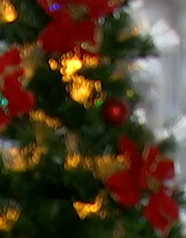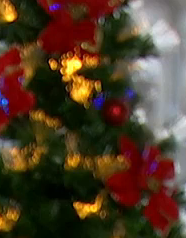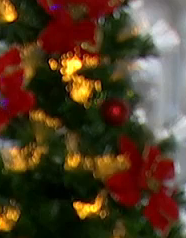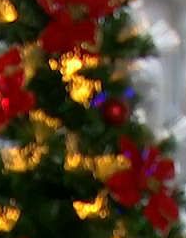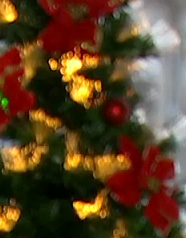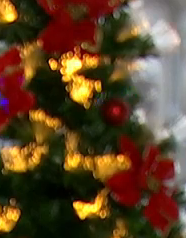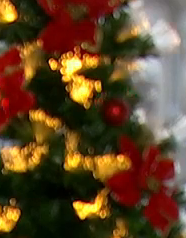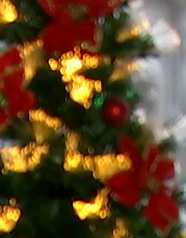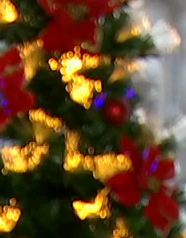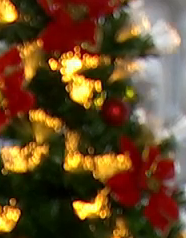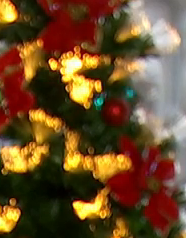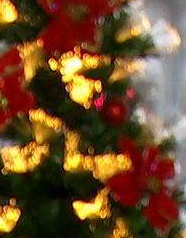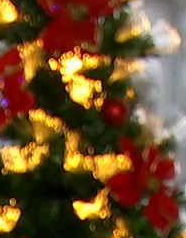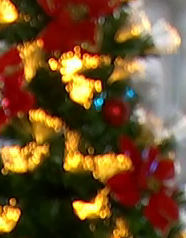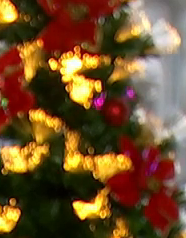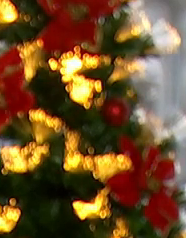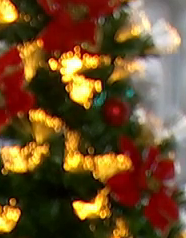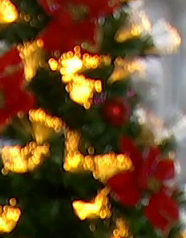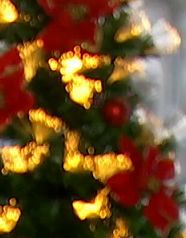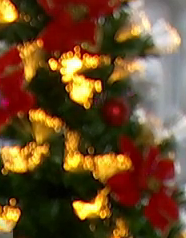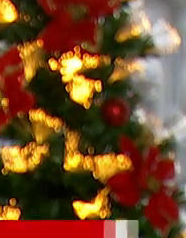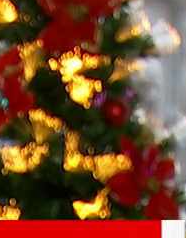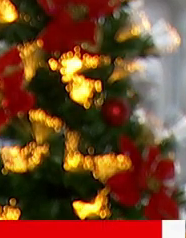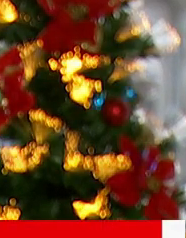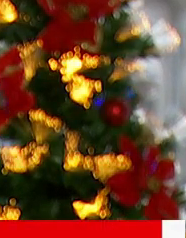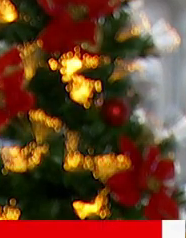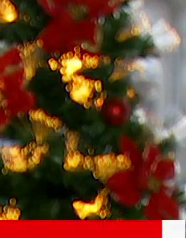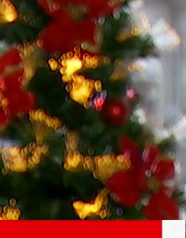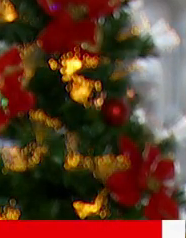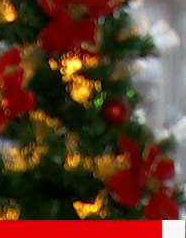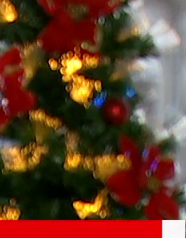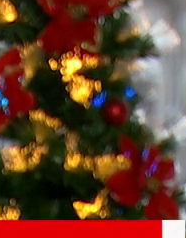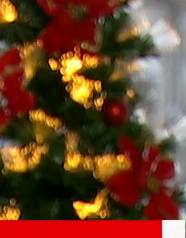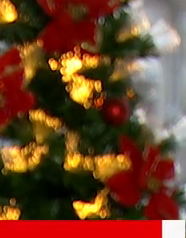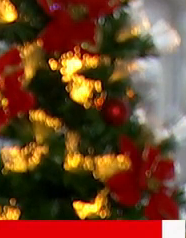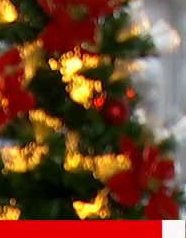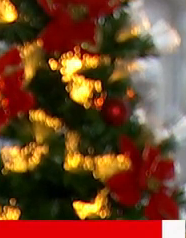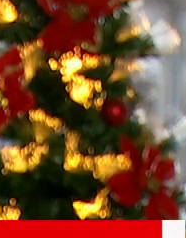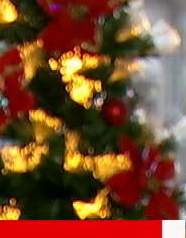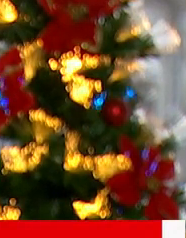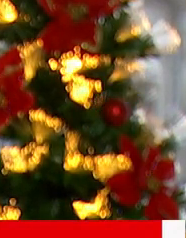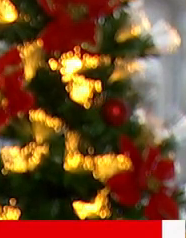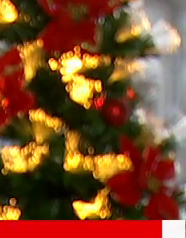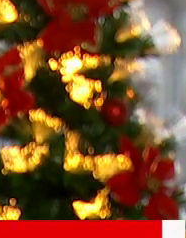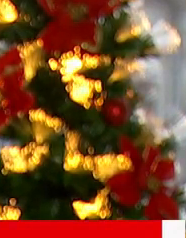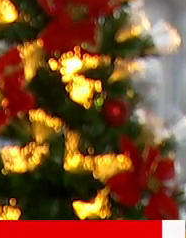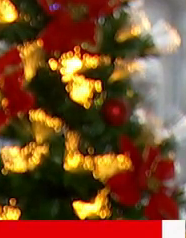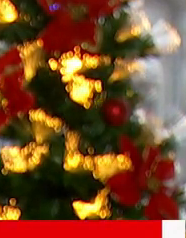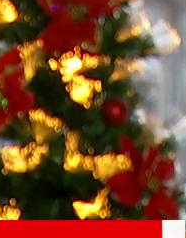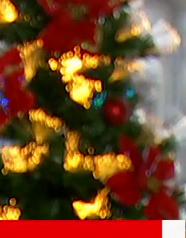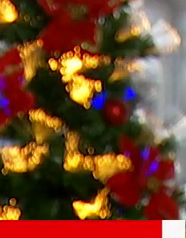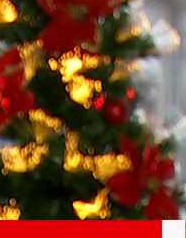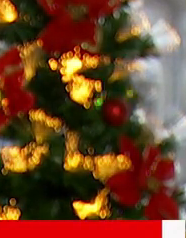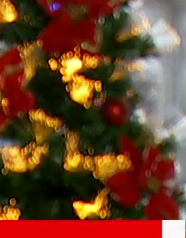Crește numărul cazurilor de COVID-19, aproape 3500 de cazuri pozitive din 60.000 de teste. De altfel, de Crăciun,